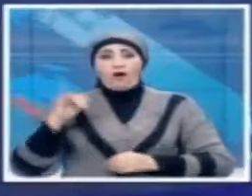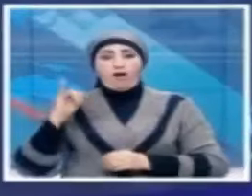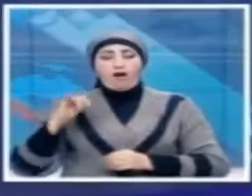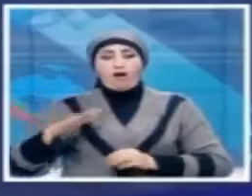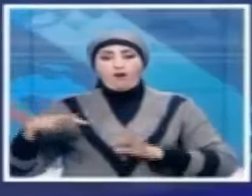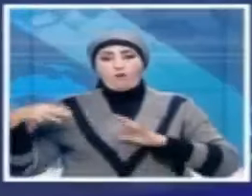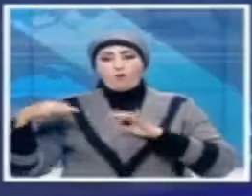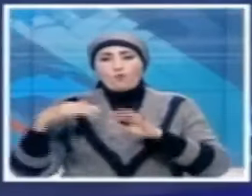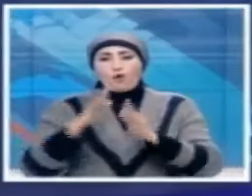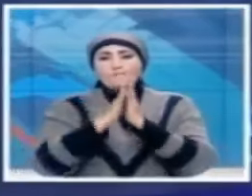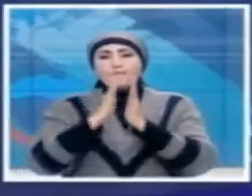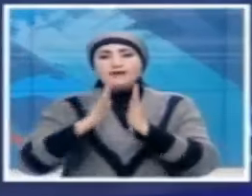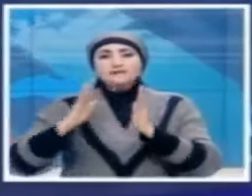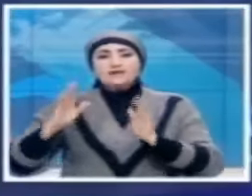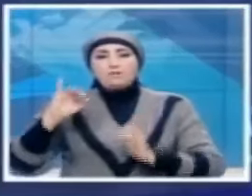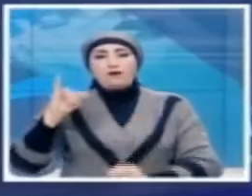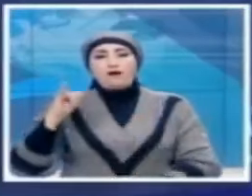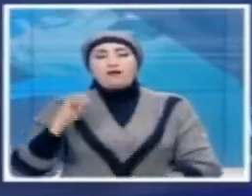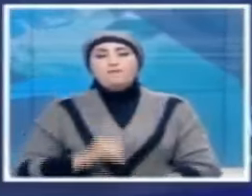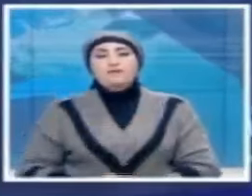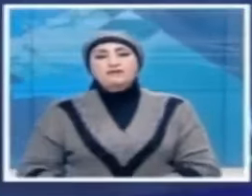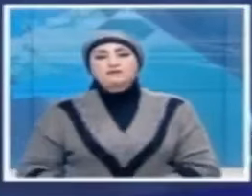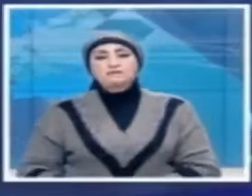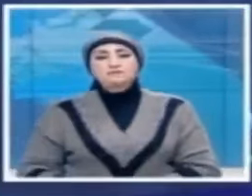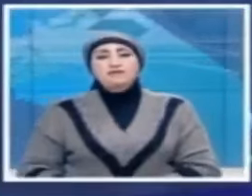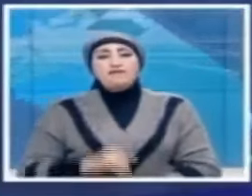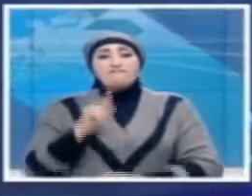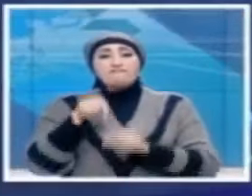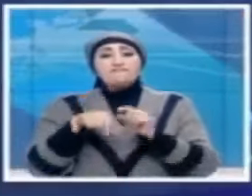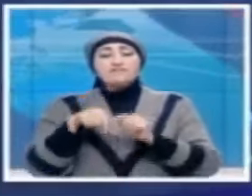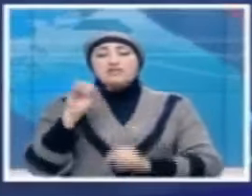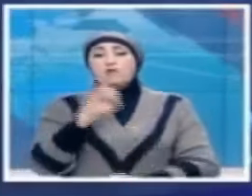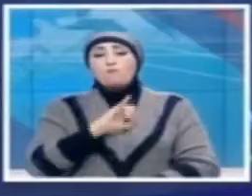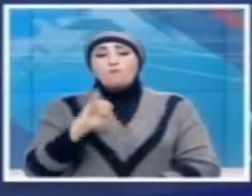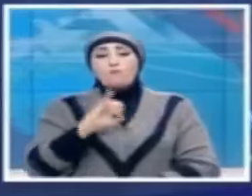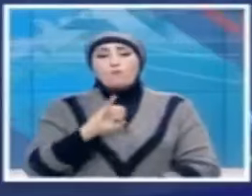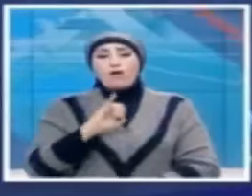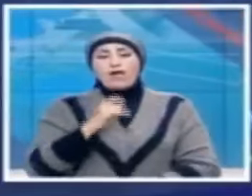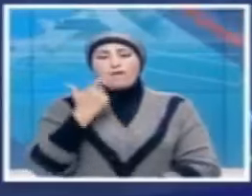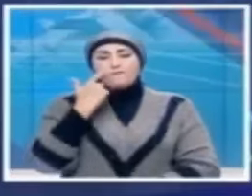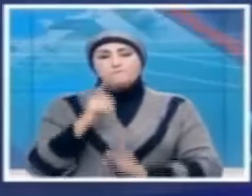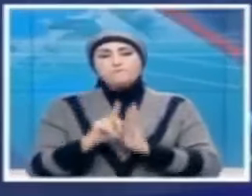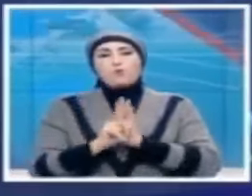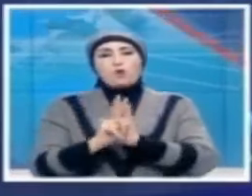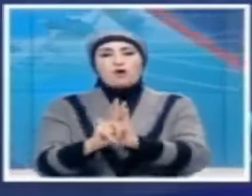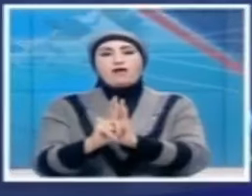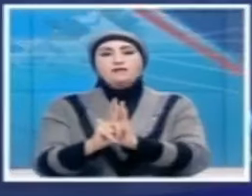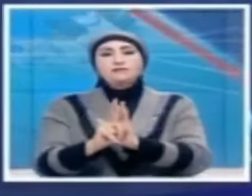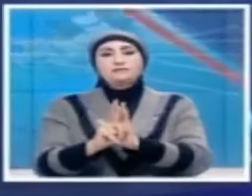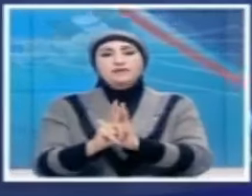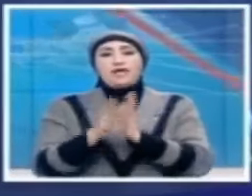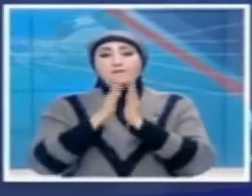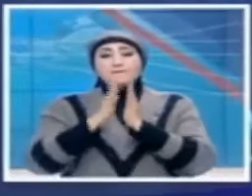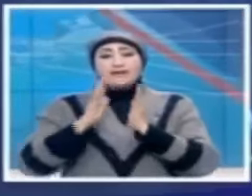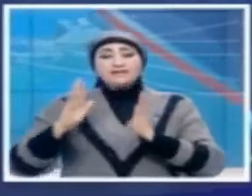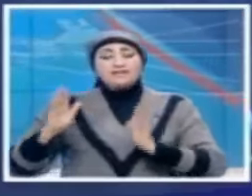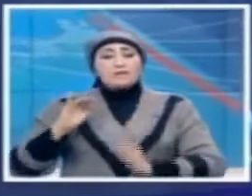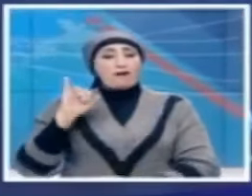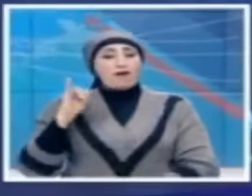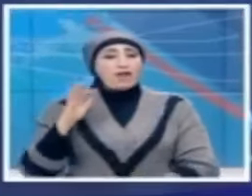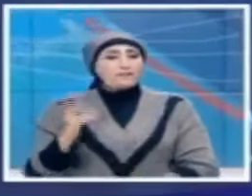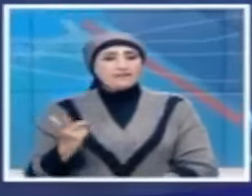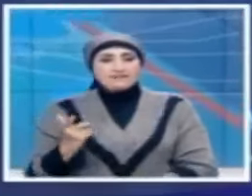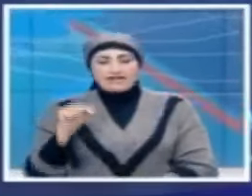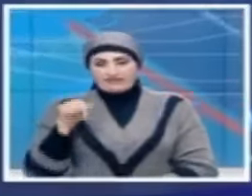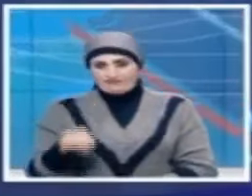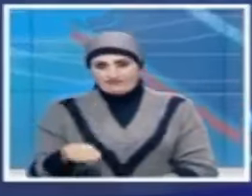ومكتبة عربية في موضوع مهم قوي اللي هو الوقاية. المكتبة العربية دي تتمثل في ايه؟